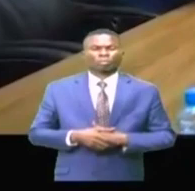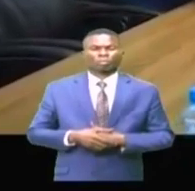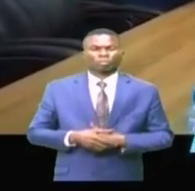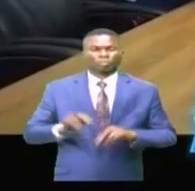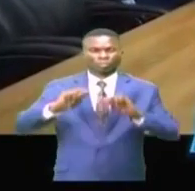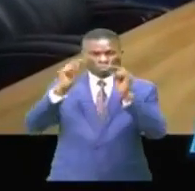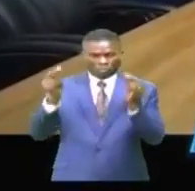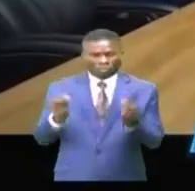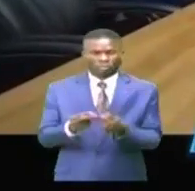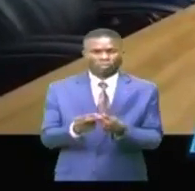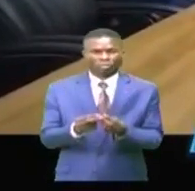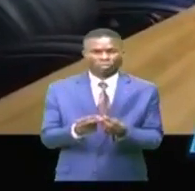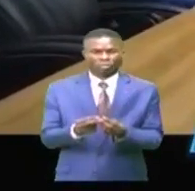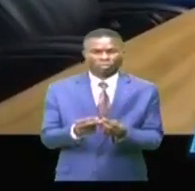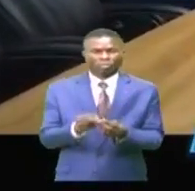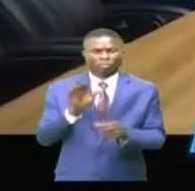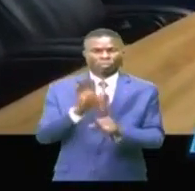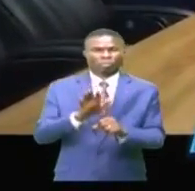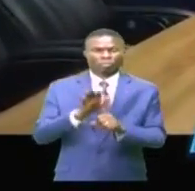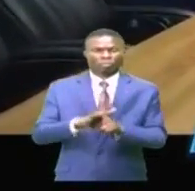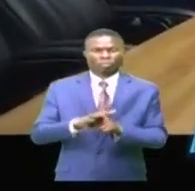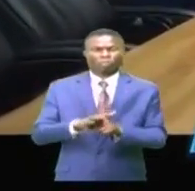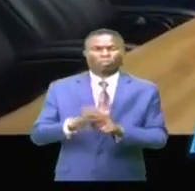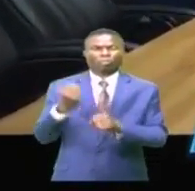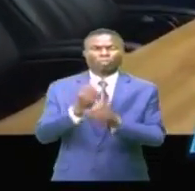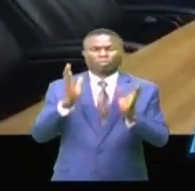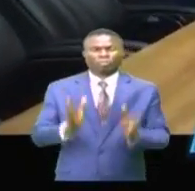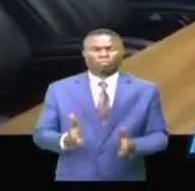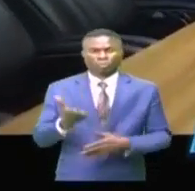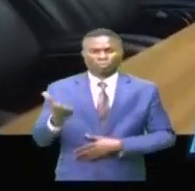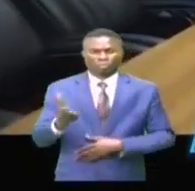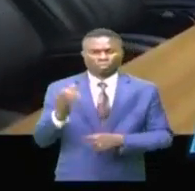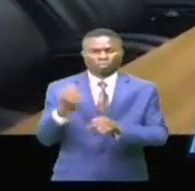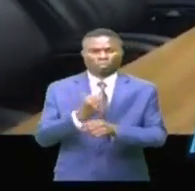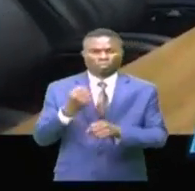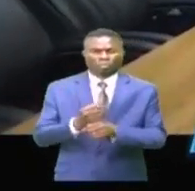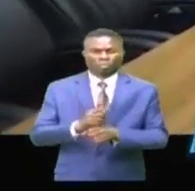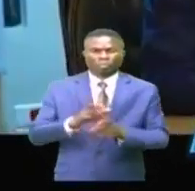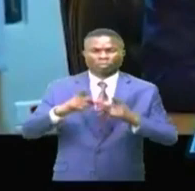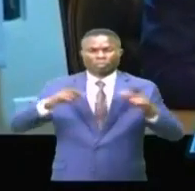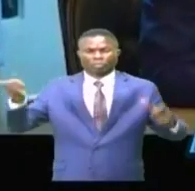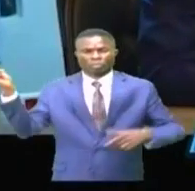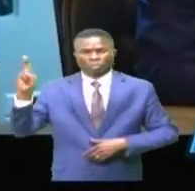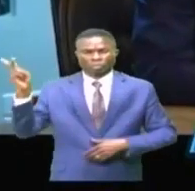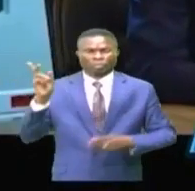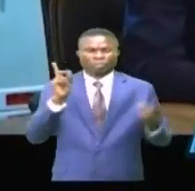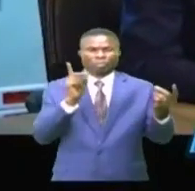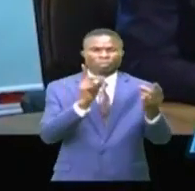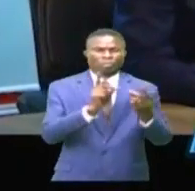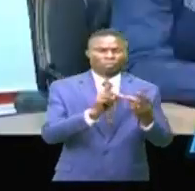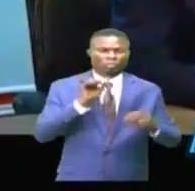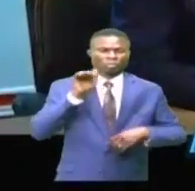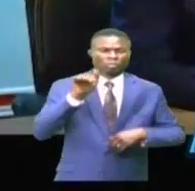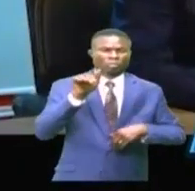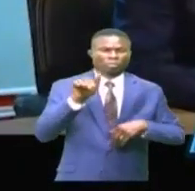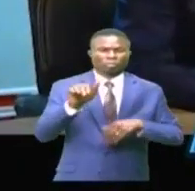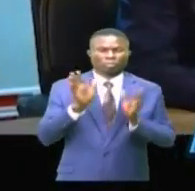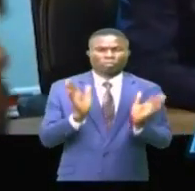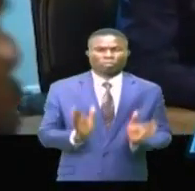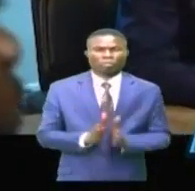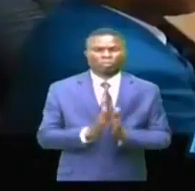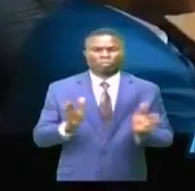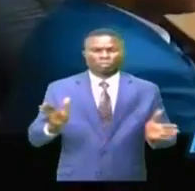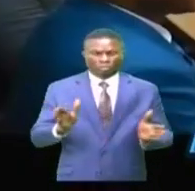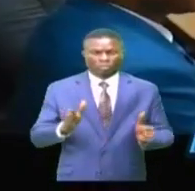collectif qui réunit en son sein différents entreprises sous-traitants évoluant dans les grands casaillis et venus à la rencontre du directeur général de l'Autorité